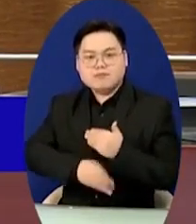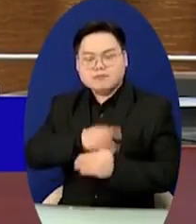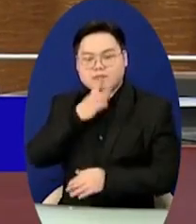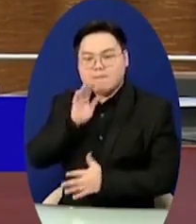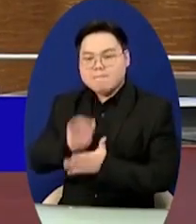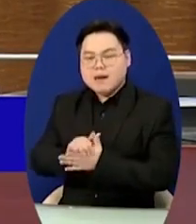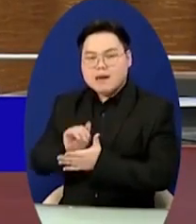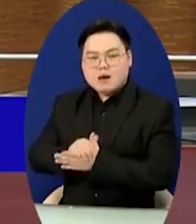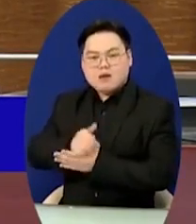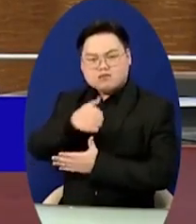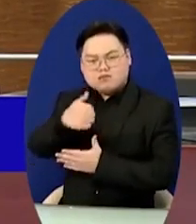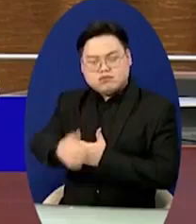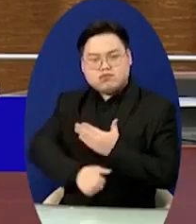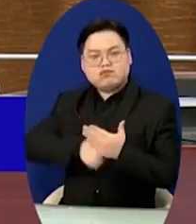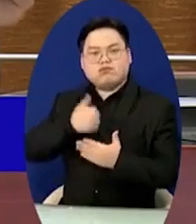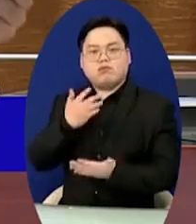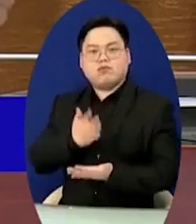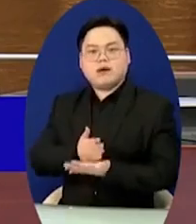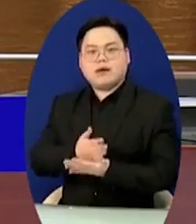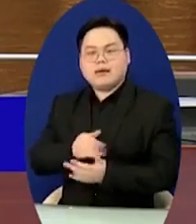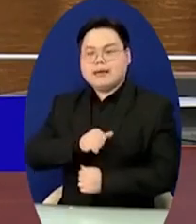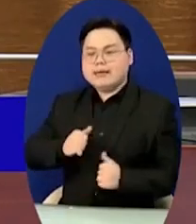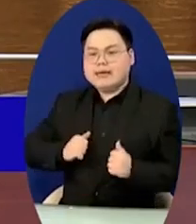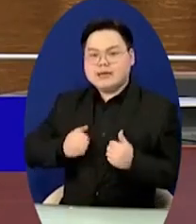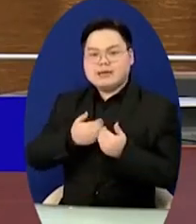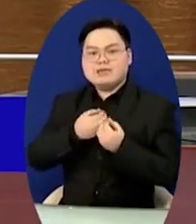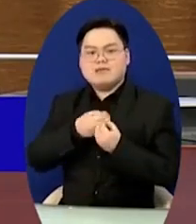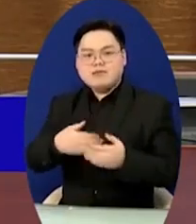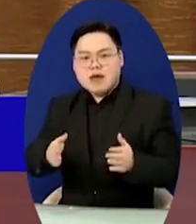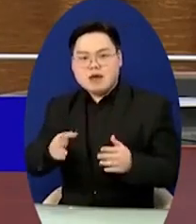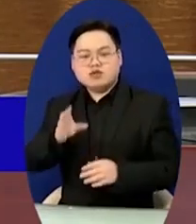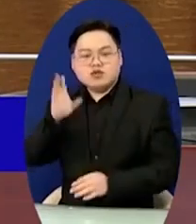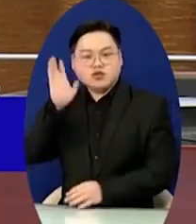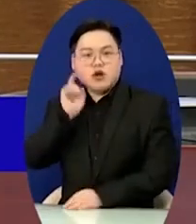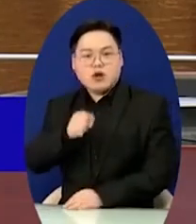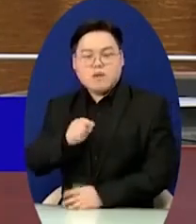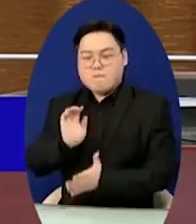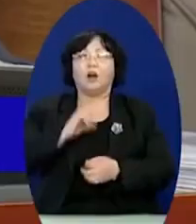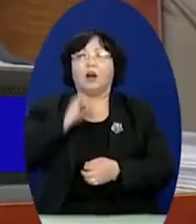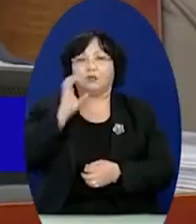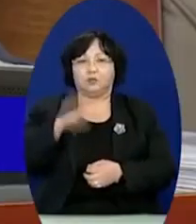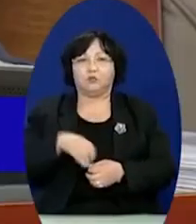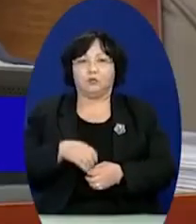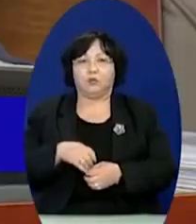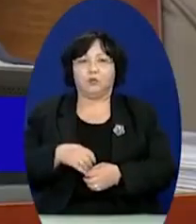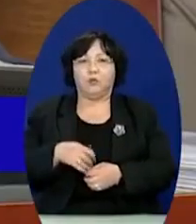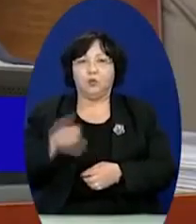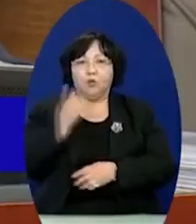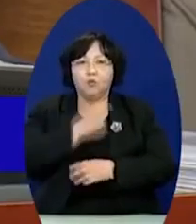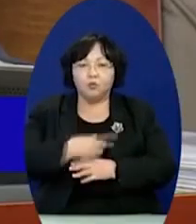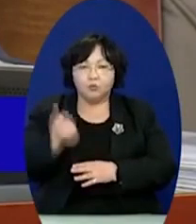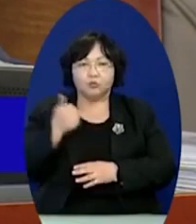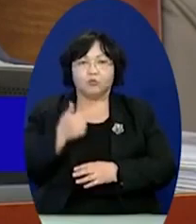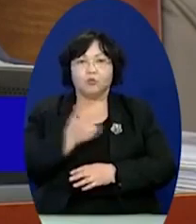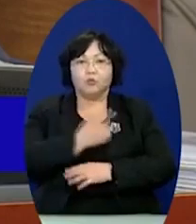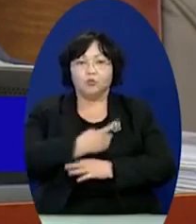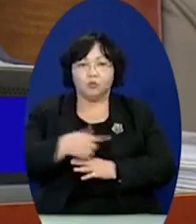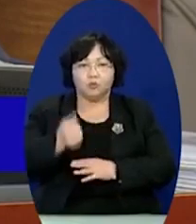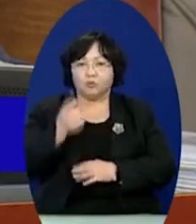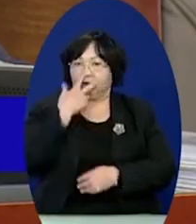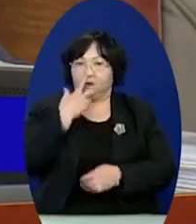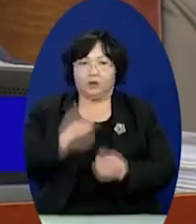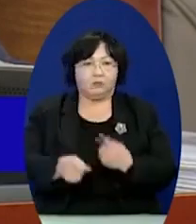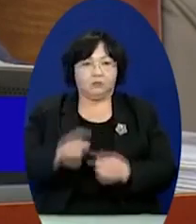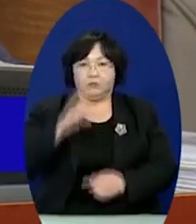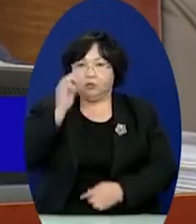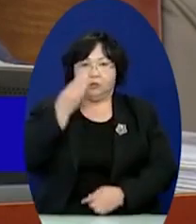иргэдтэй нээлттэйгээр бид нар шинжээчтэй материал дээр үндэслээд ингээд асуудал ярьж байгаа маа. Үрдүн ерөөсө харагдахгүй